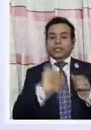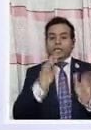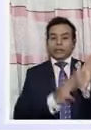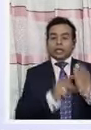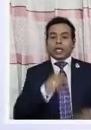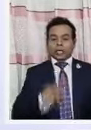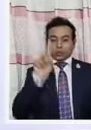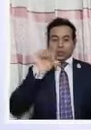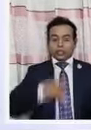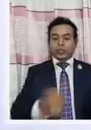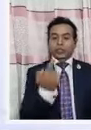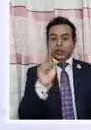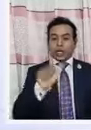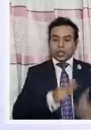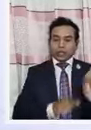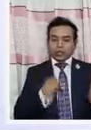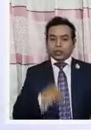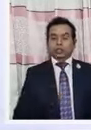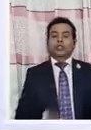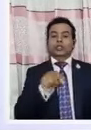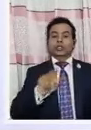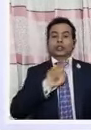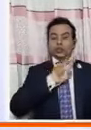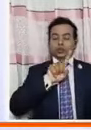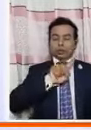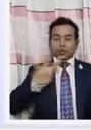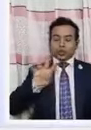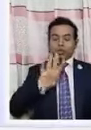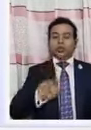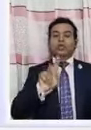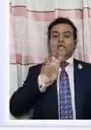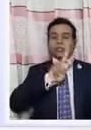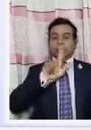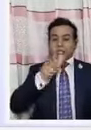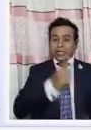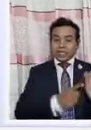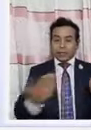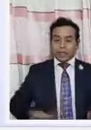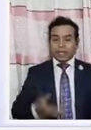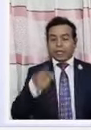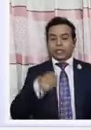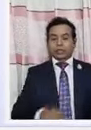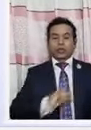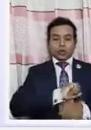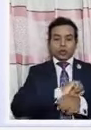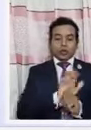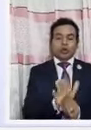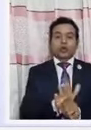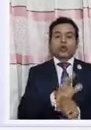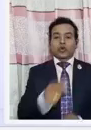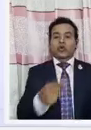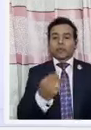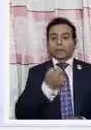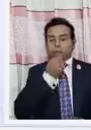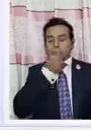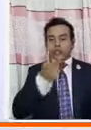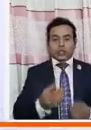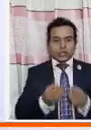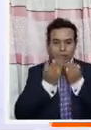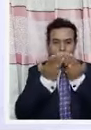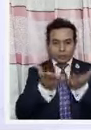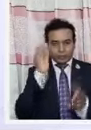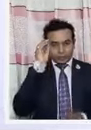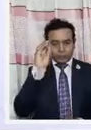অধিদপ্তর থেকে আমি অধ্যাপক ডাক্তার নাসিমা সুলতানা। আজ 19 জুলাই 2020, চার শ্রাবণ, 1427, কোভিড-19 দৈনিক